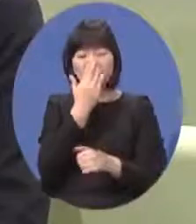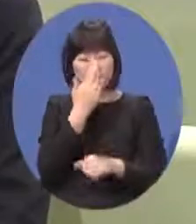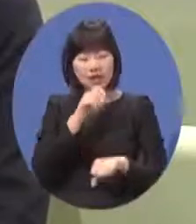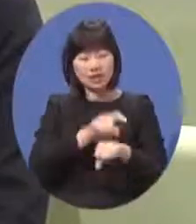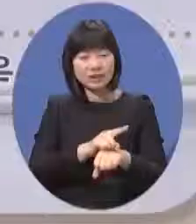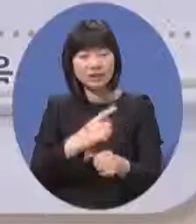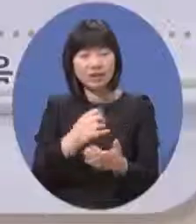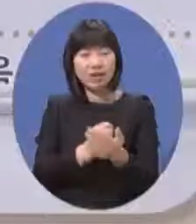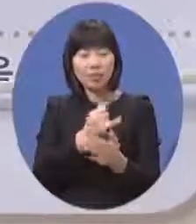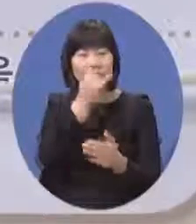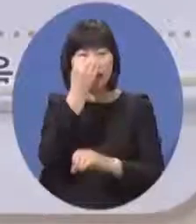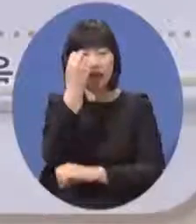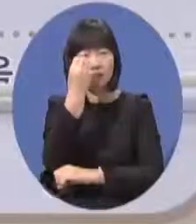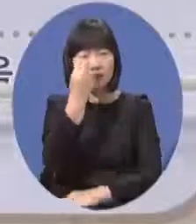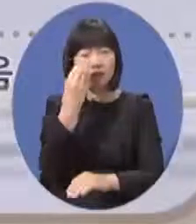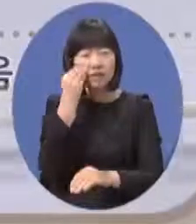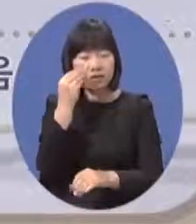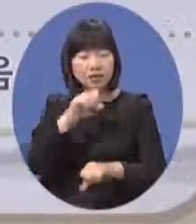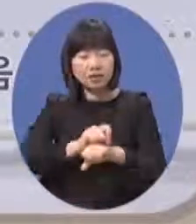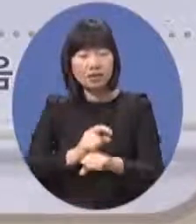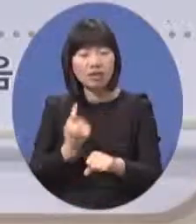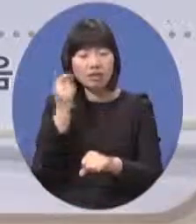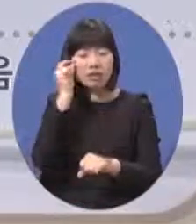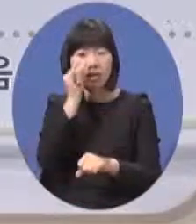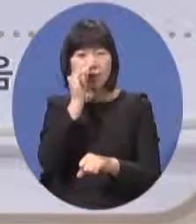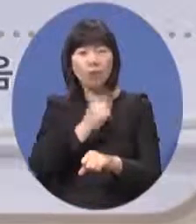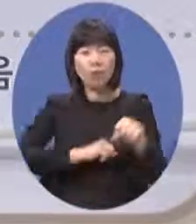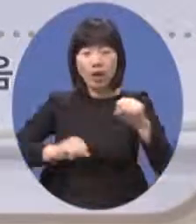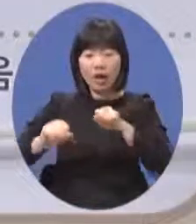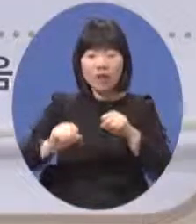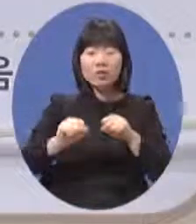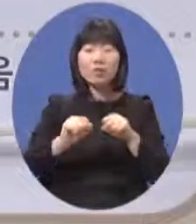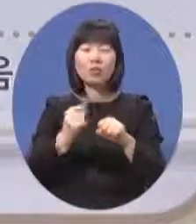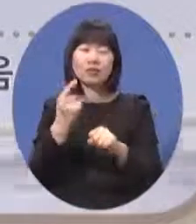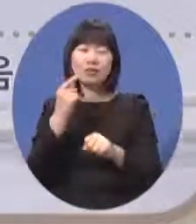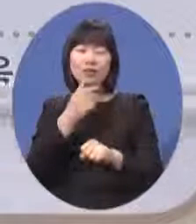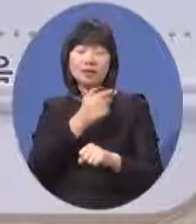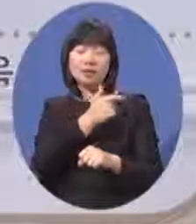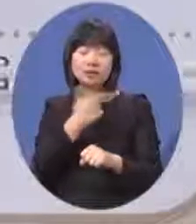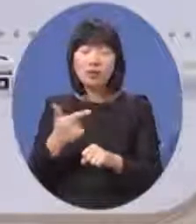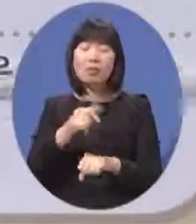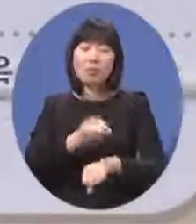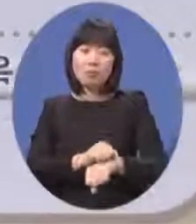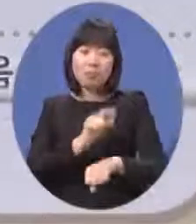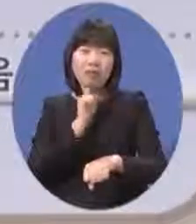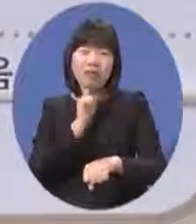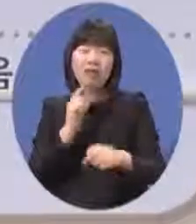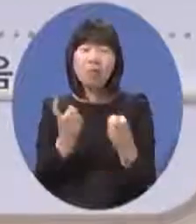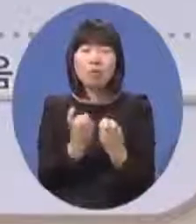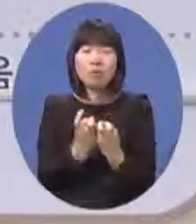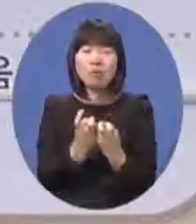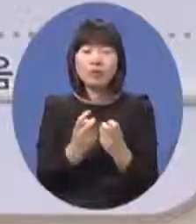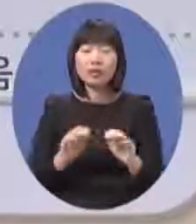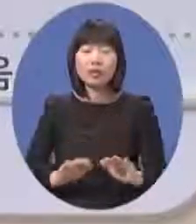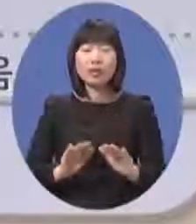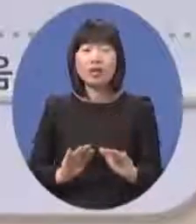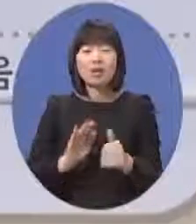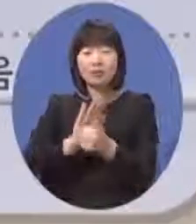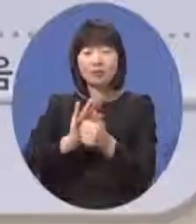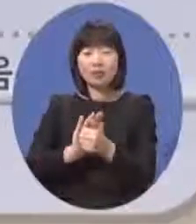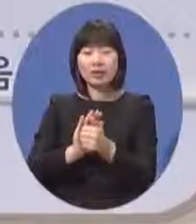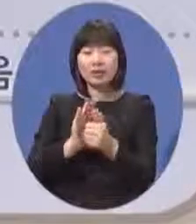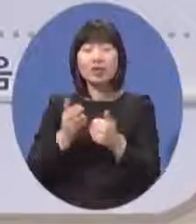있는 아이들은 기본적으로 적응성이 뛰어나고 활동적일 가능성이 많습니다. 네. 그래서 이 아이들은 어떻게 되냐면 이 아이들은